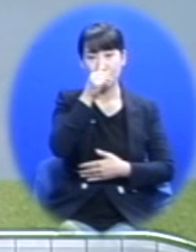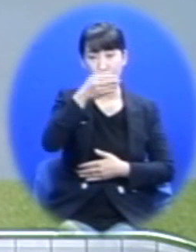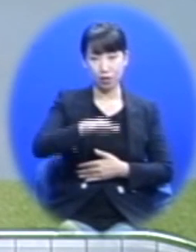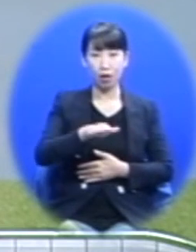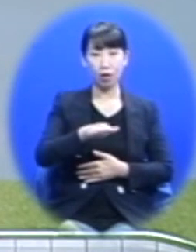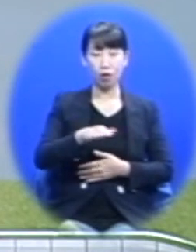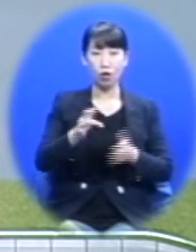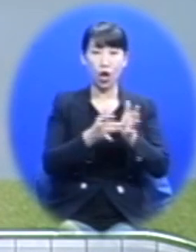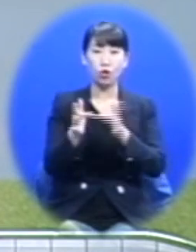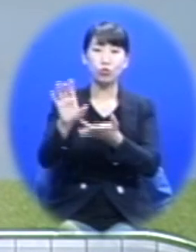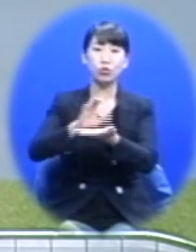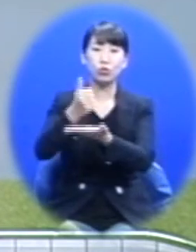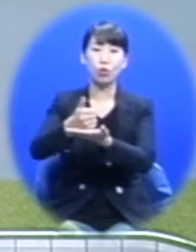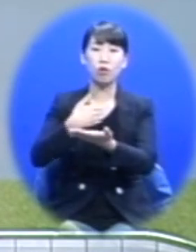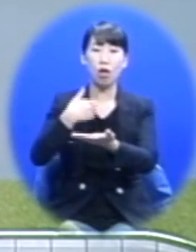안에 오셨어요.